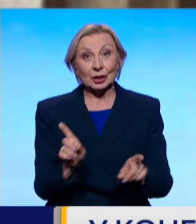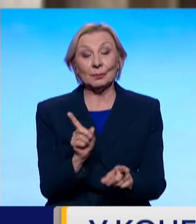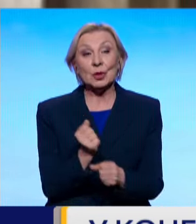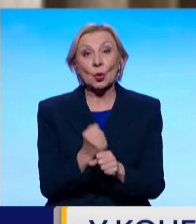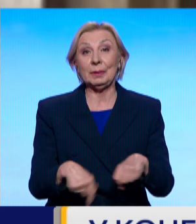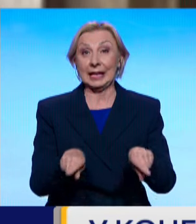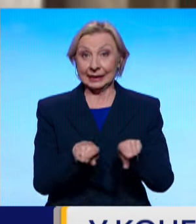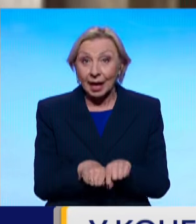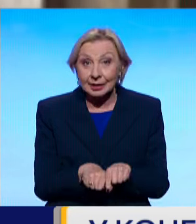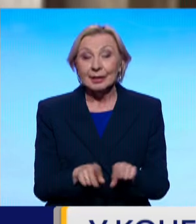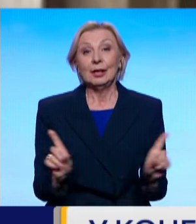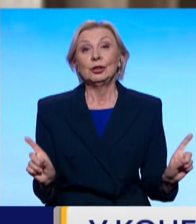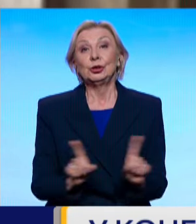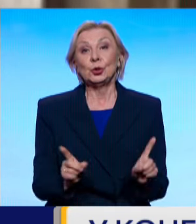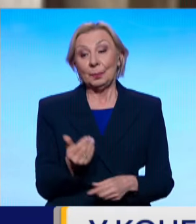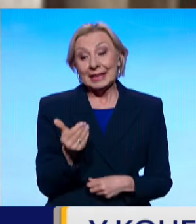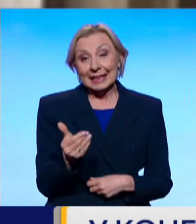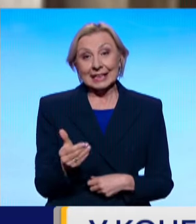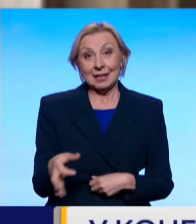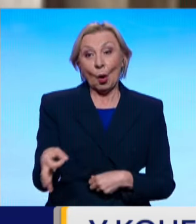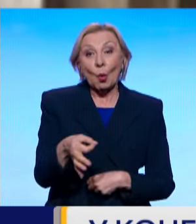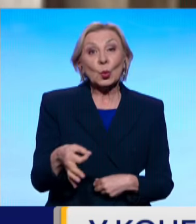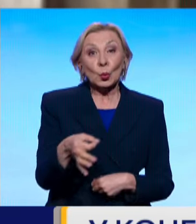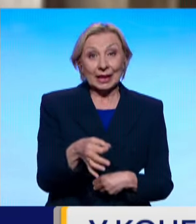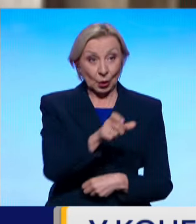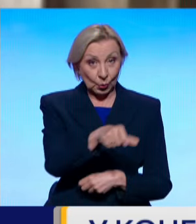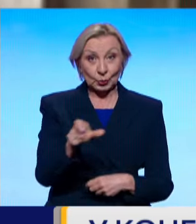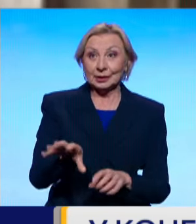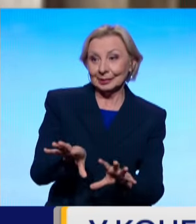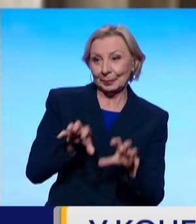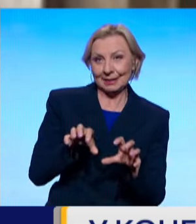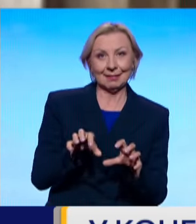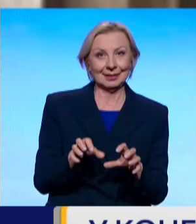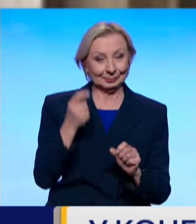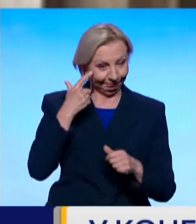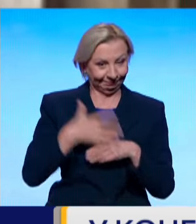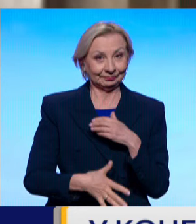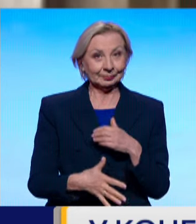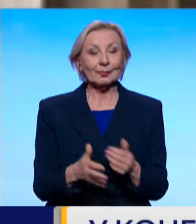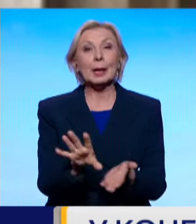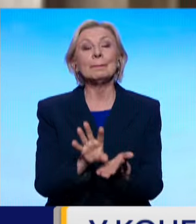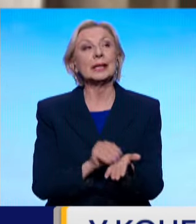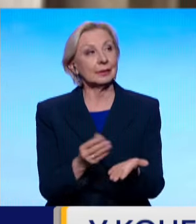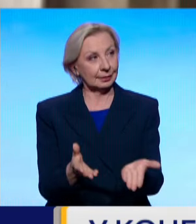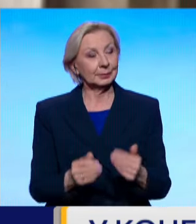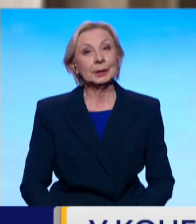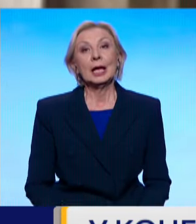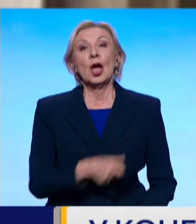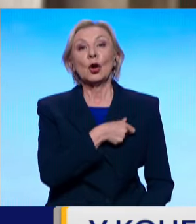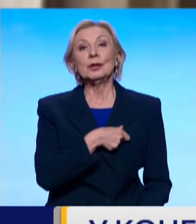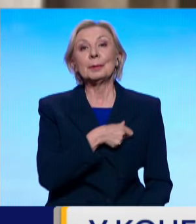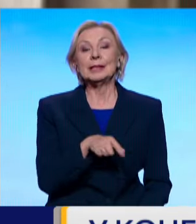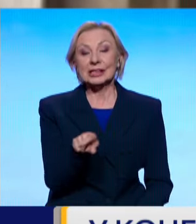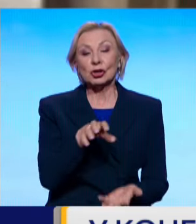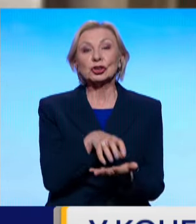такими, щоб їхні, власне, там, їхні округи, вони сприйнялися найкраще. Я зараз надам приклади. Наприклад, конгресмен з